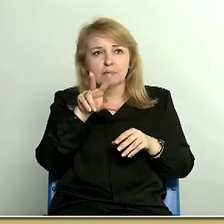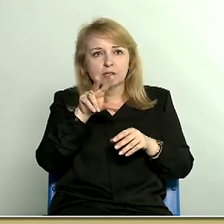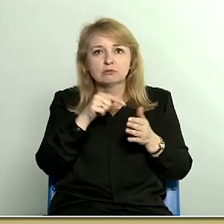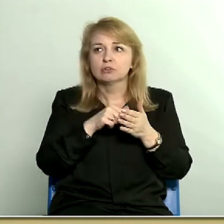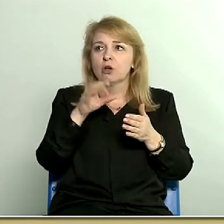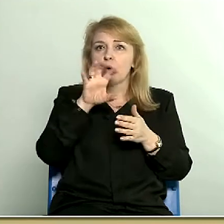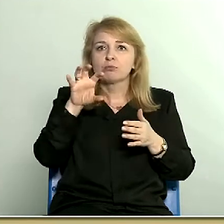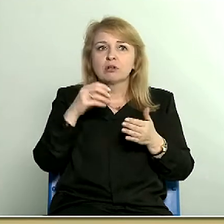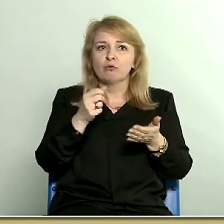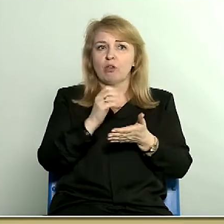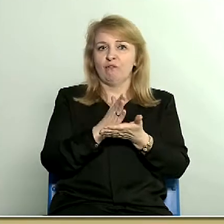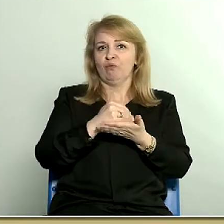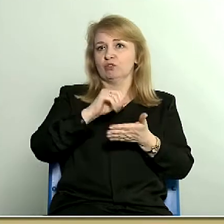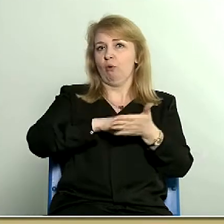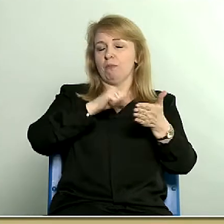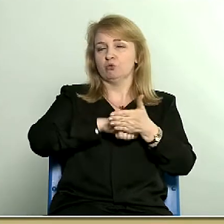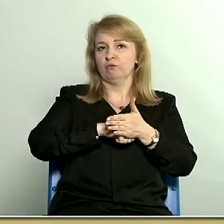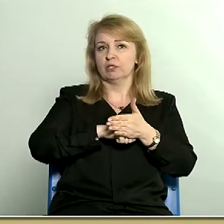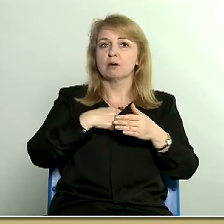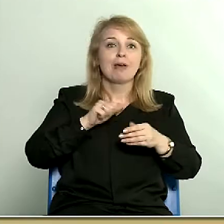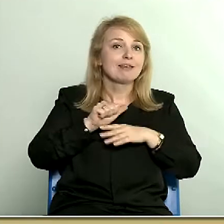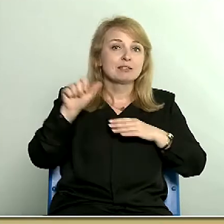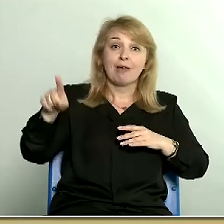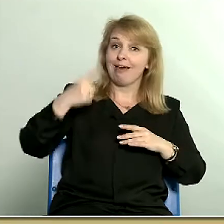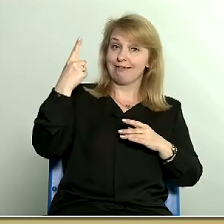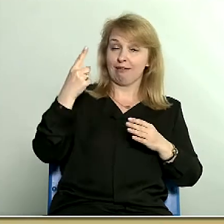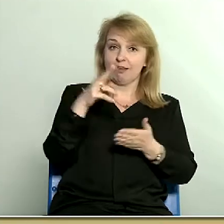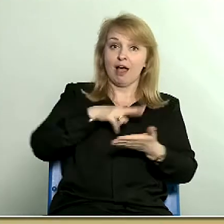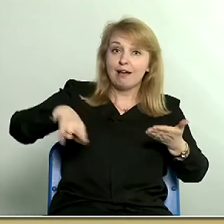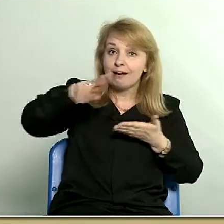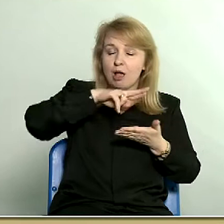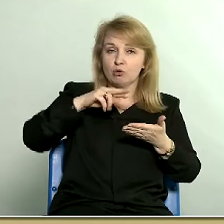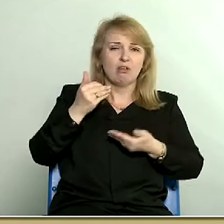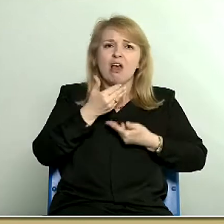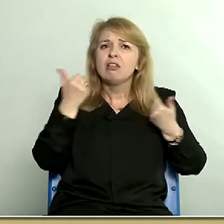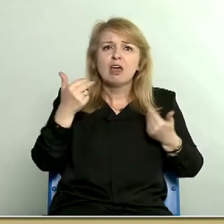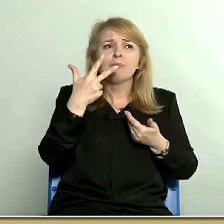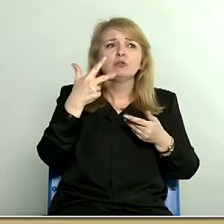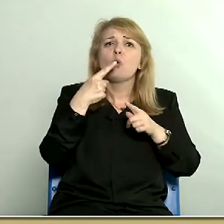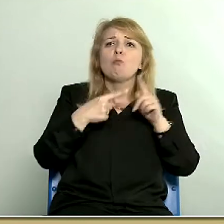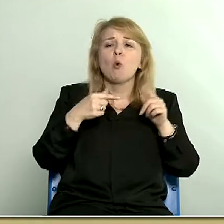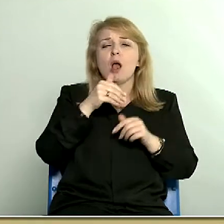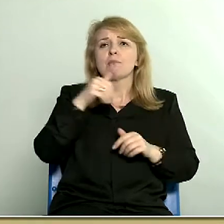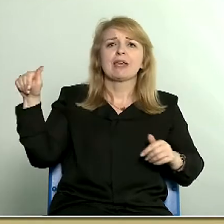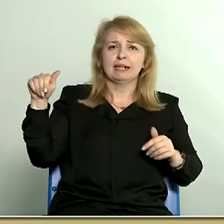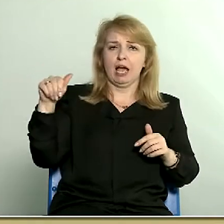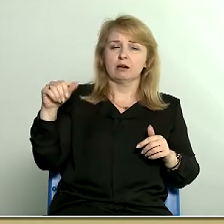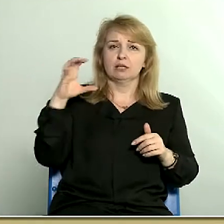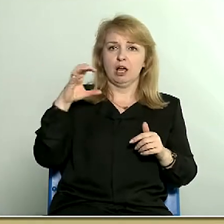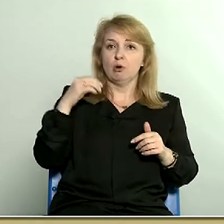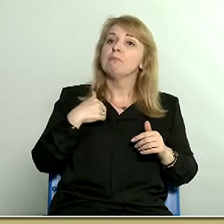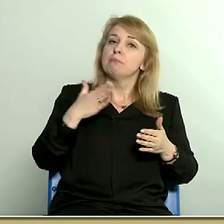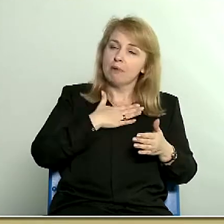Dlatego, że jesteśmy jedynym regionem, który nie ma 3,5 miliarda euro. Mamy ponad 2